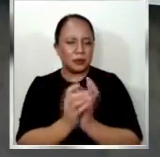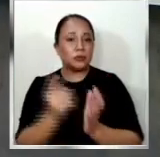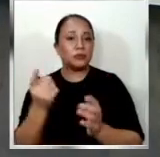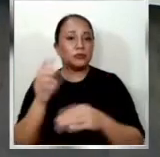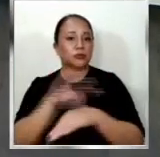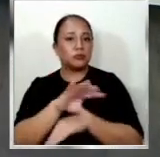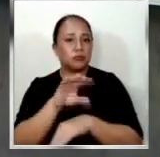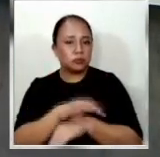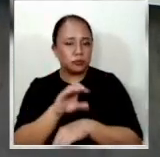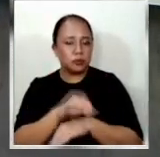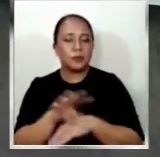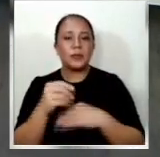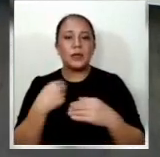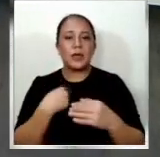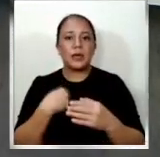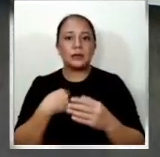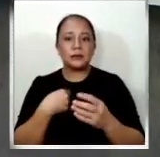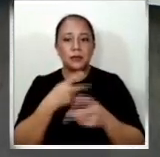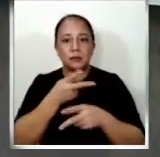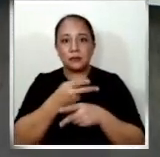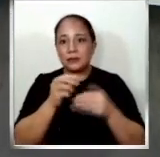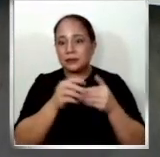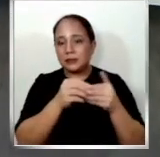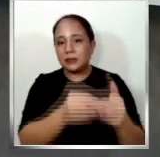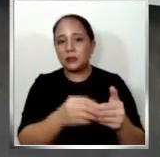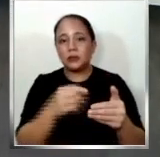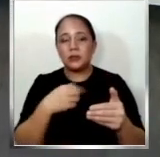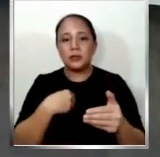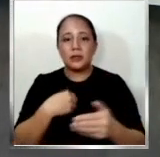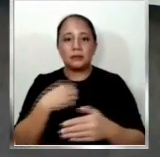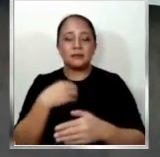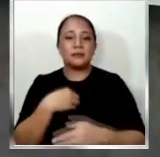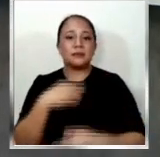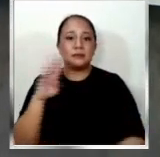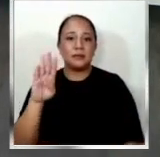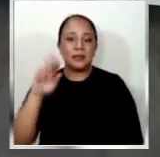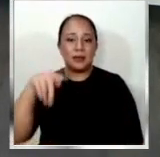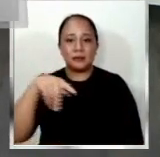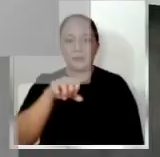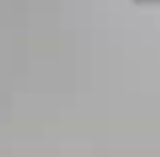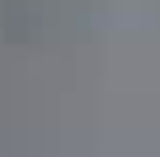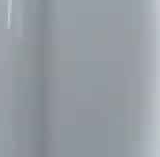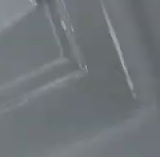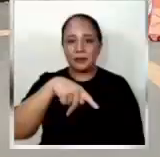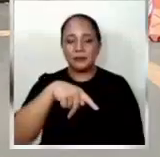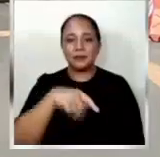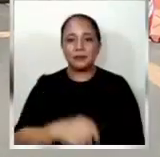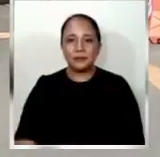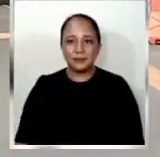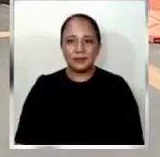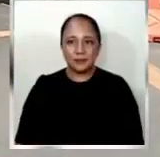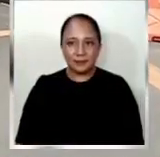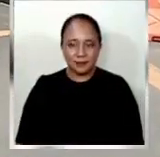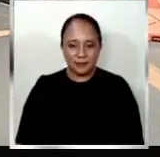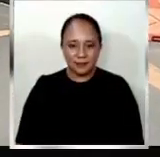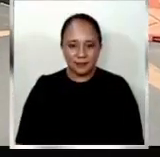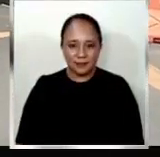at ginabayan pa nga sila mismo ng Bangko Sentral ng Pilipinas. Nakatutok si Map Gonzales.